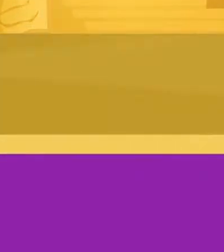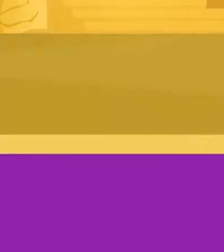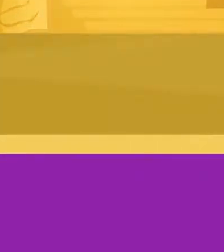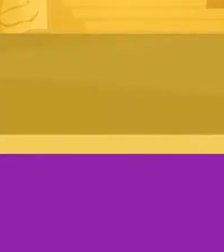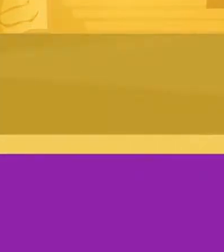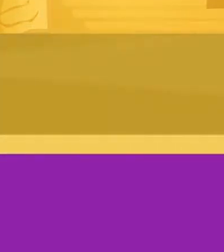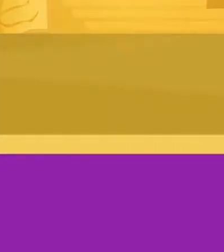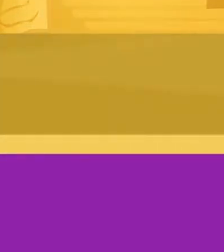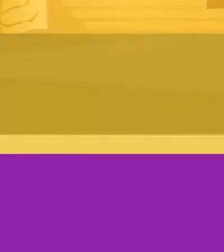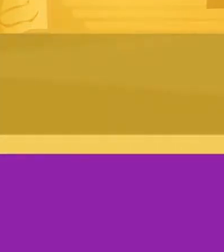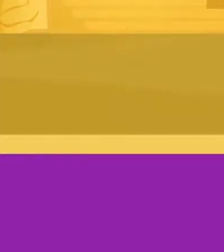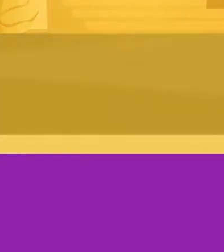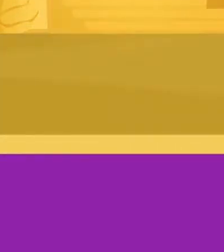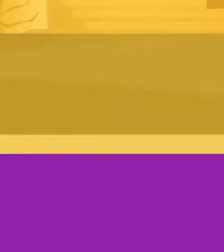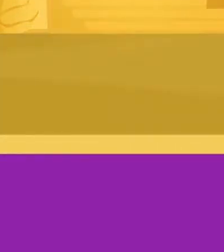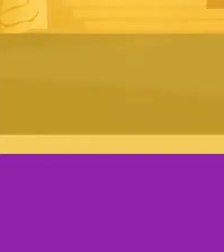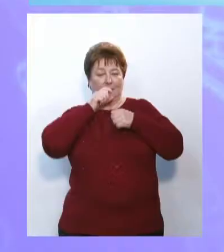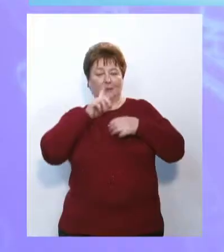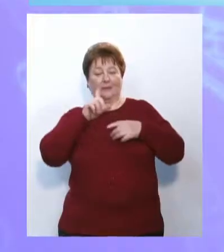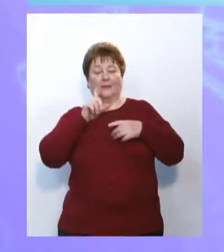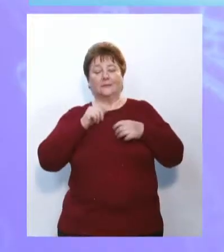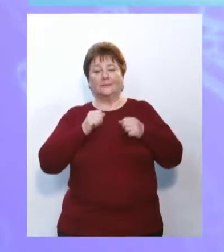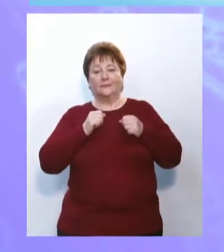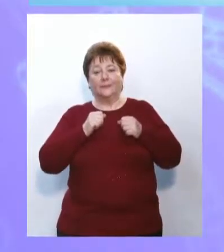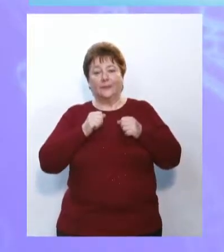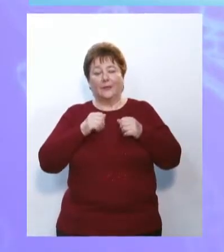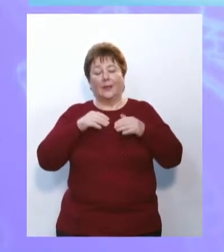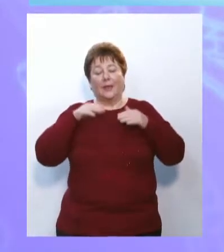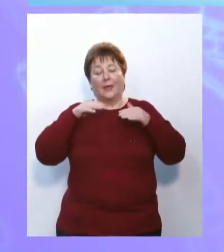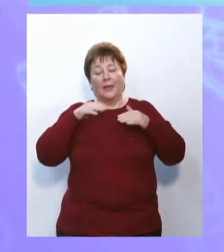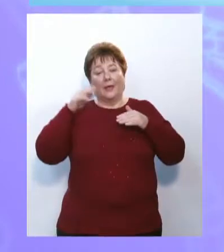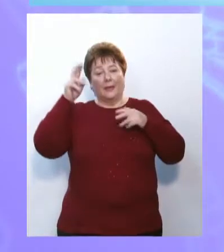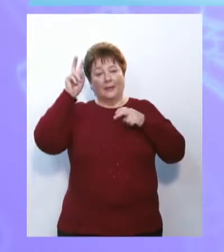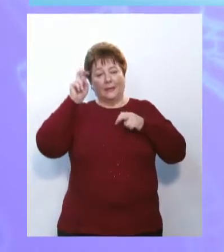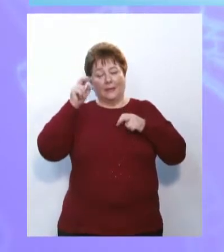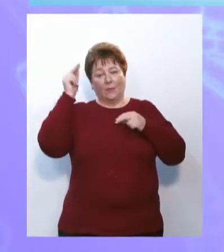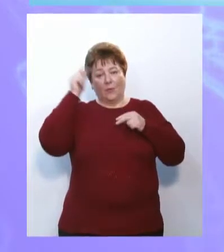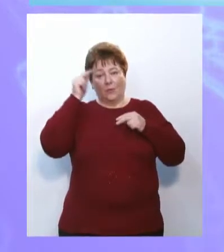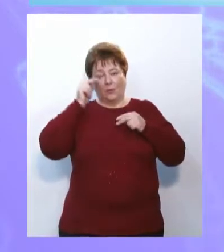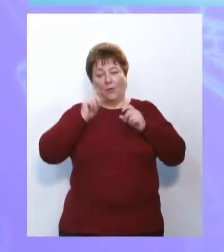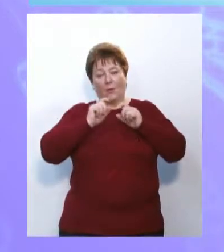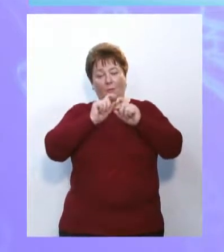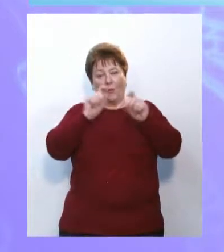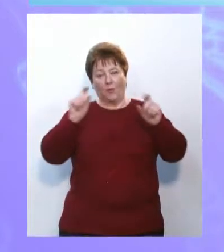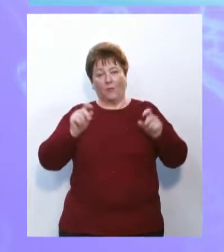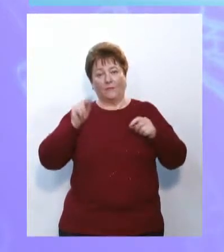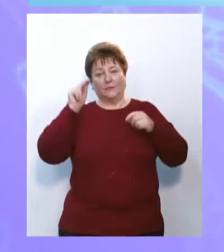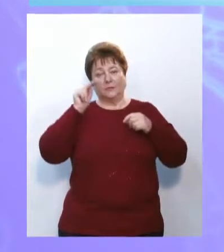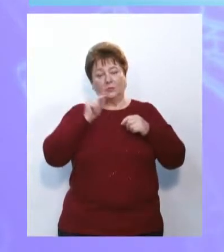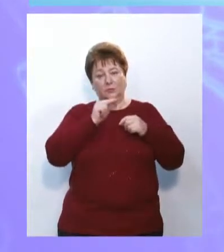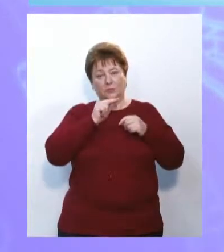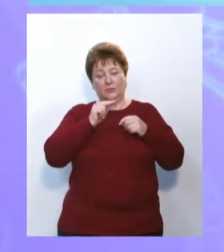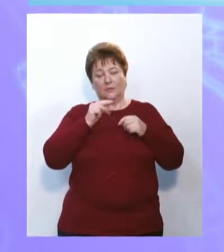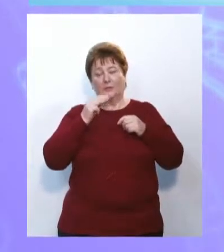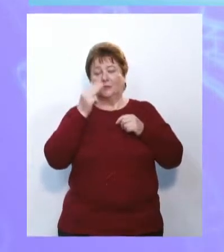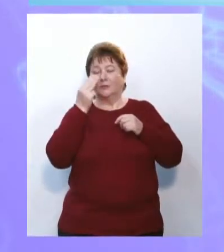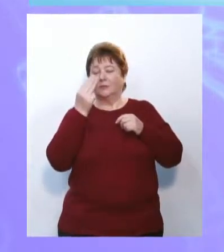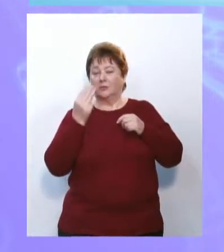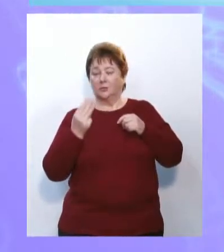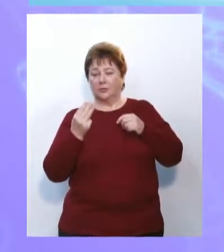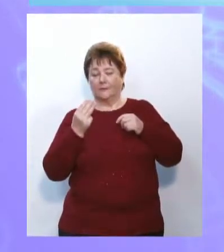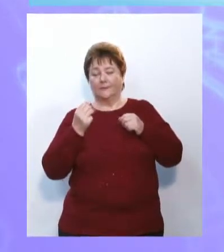ТЕЛЕУРОК Тема нашего урока – буквы Ч и Щ.